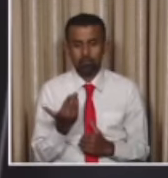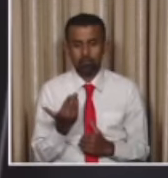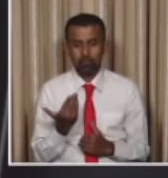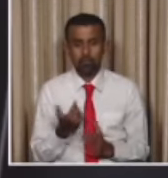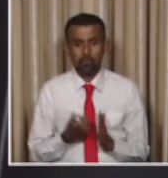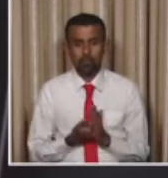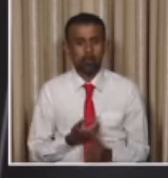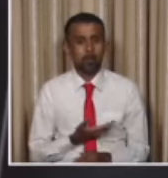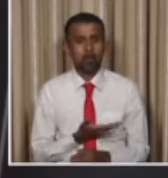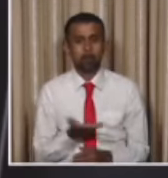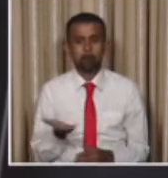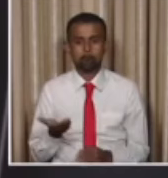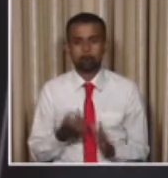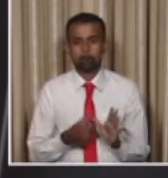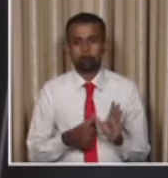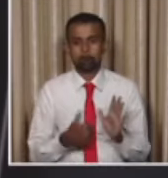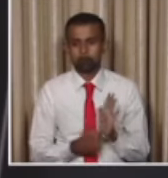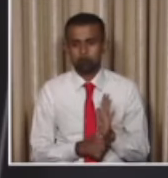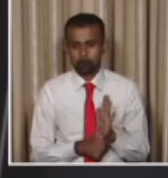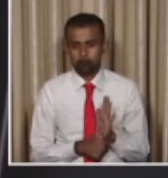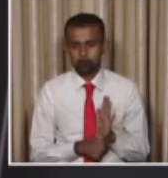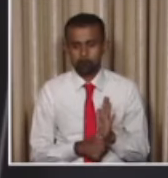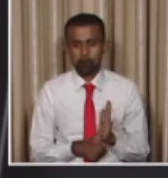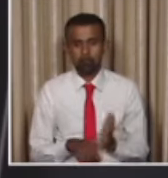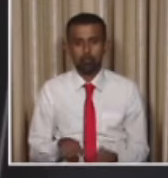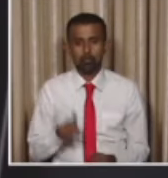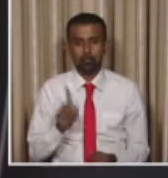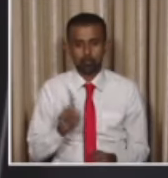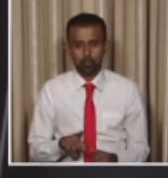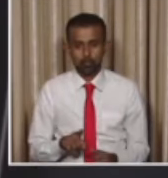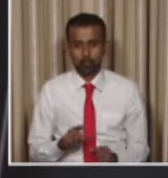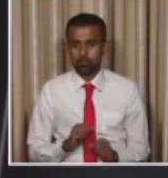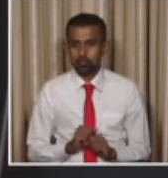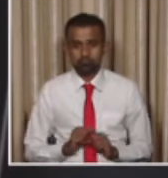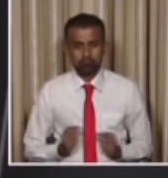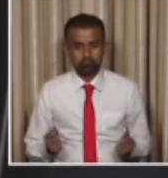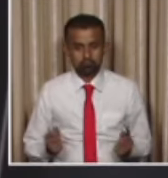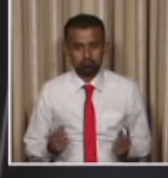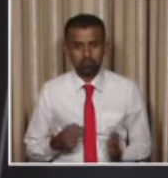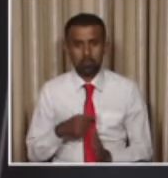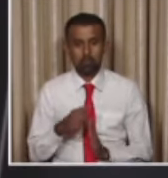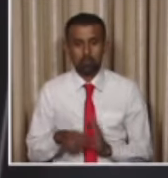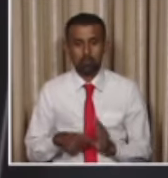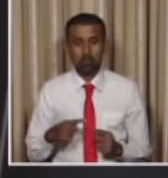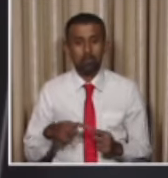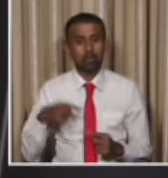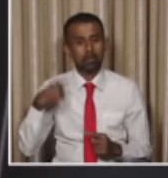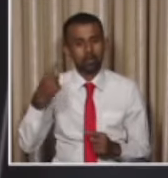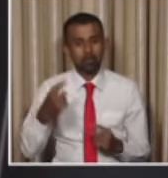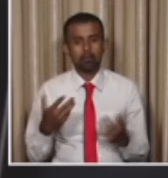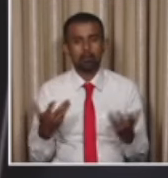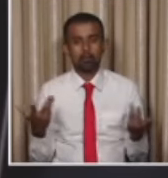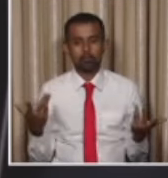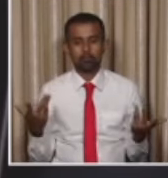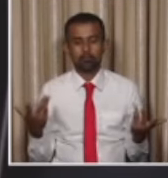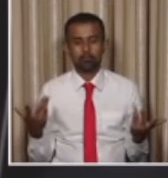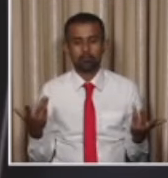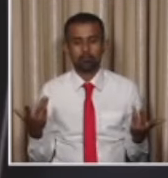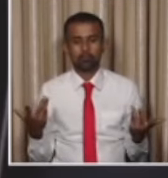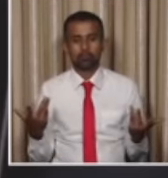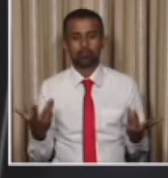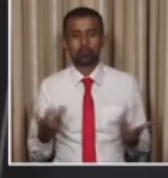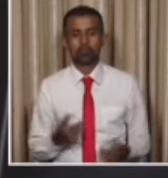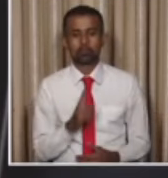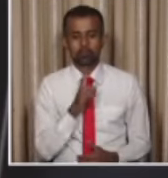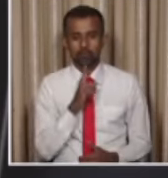ගරු සභාවේ පනතක් ගෙනහල්ලා සම්මත කර ගැනීමෙන් තොරව රටට හිතක් ඇති වෙන්නේ නැහැ කියන එක පිළිබඳ